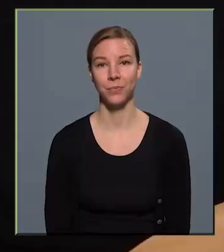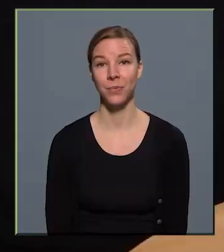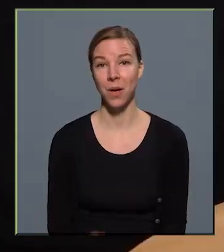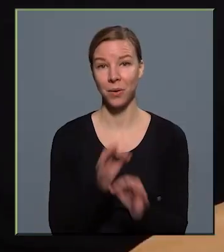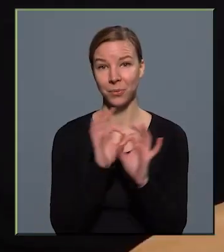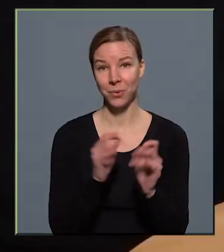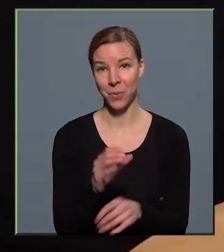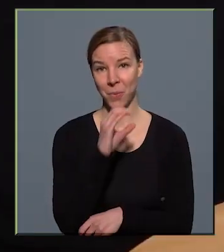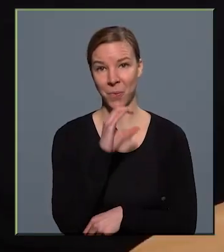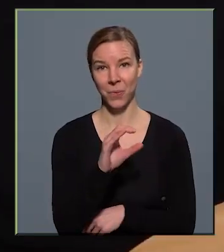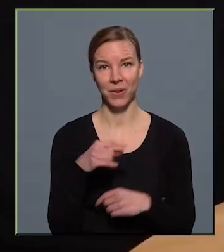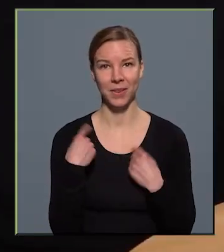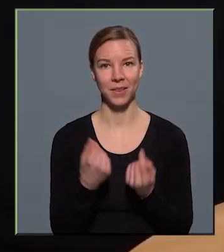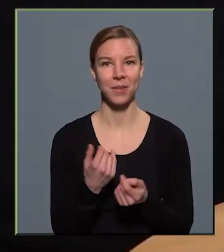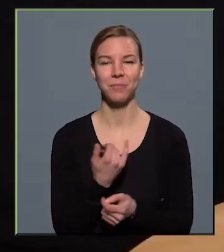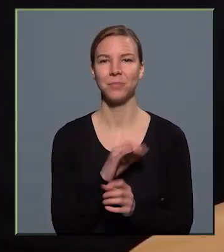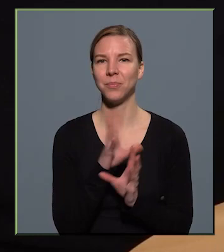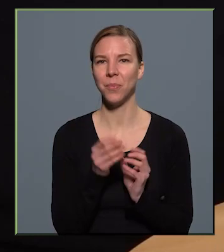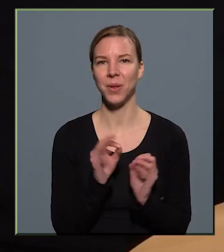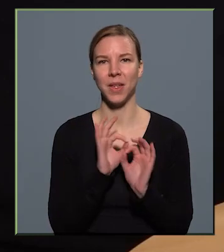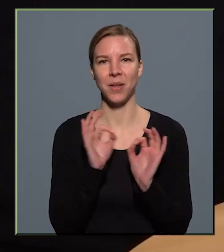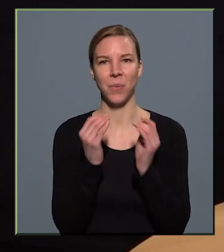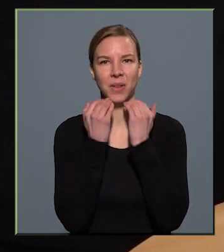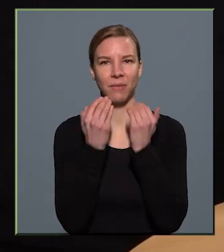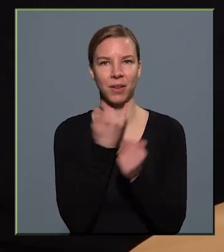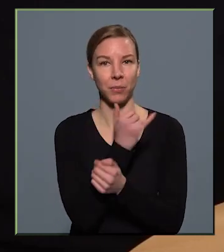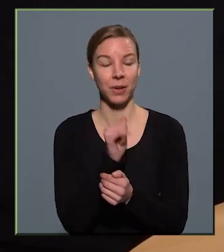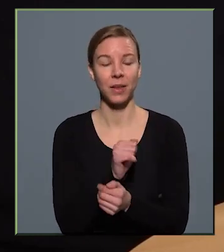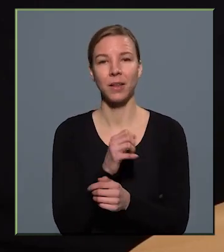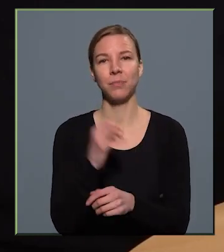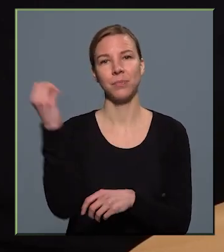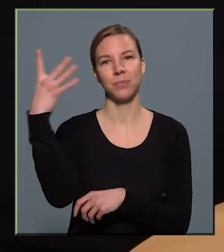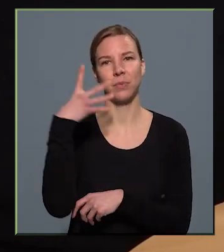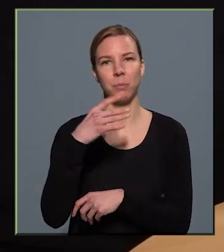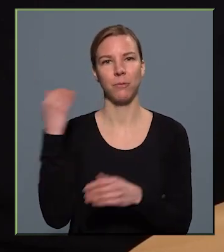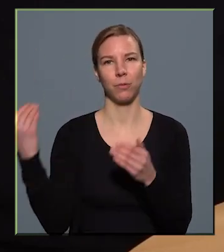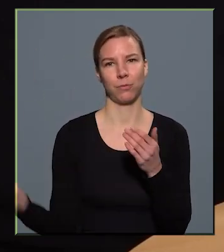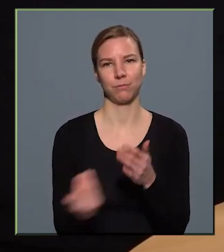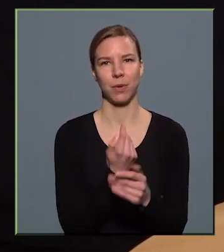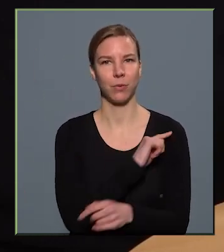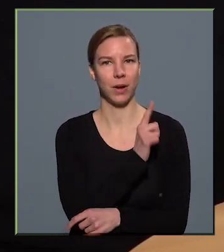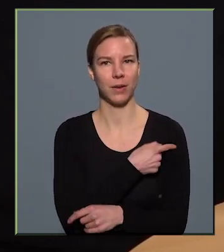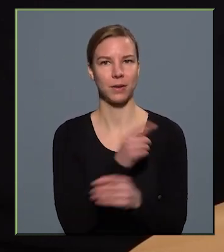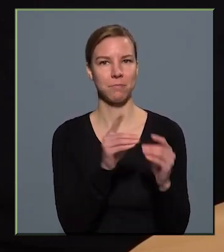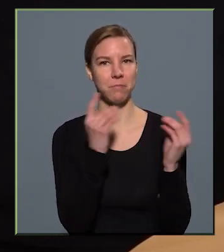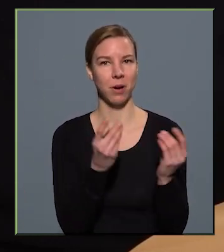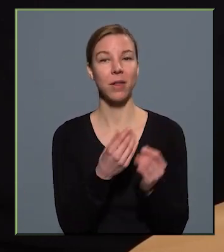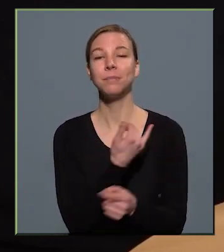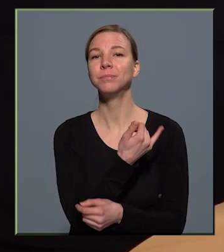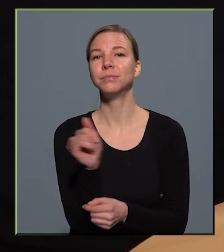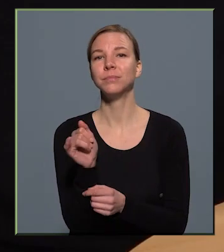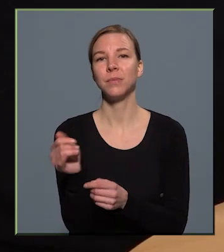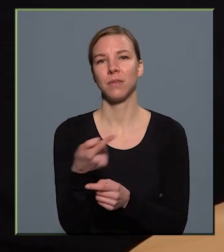Jó, hogy itt vannak velünk. Minden jót mindenkinek. A Napraforgó megújuló energia magazin ezúttal meginvitálja önöket